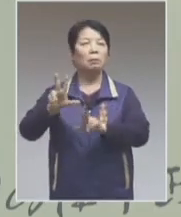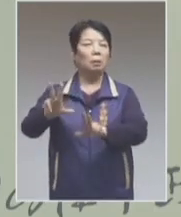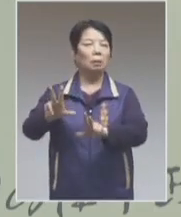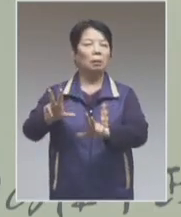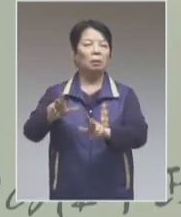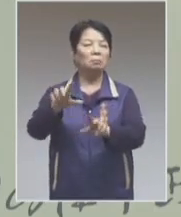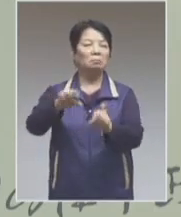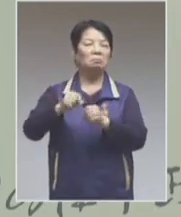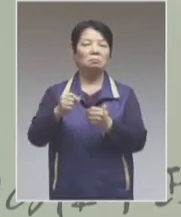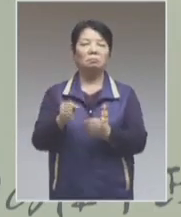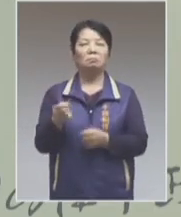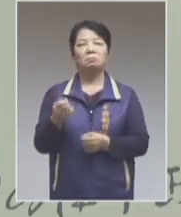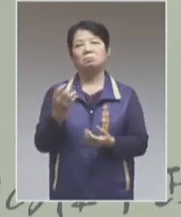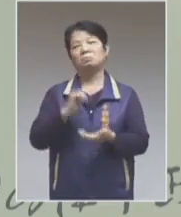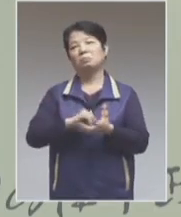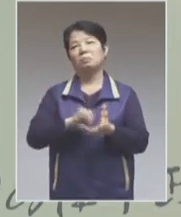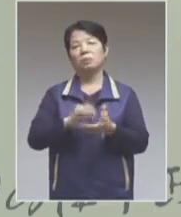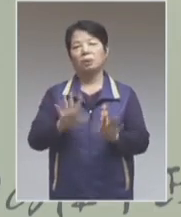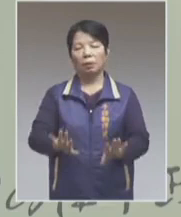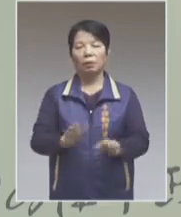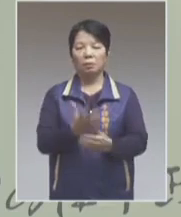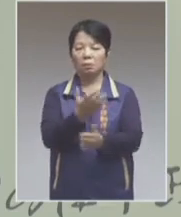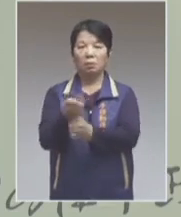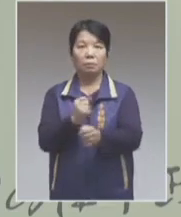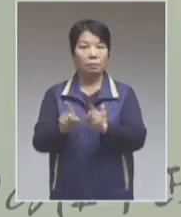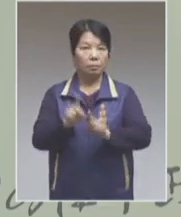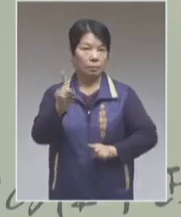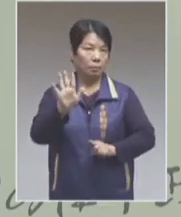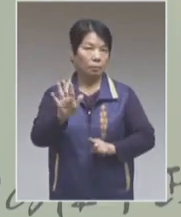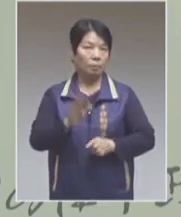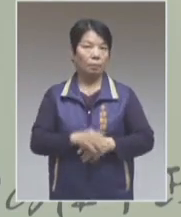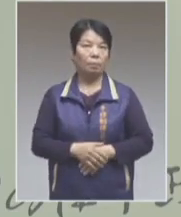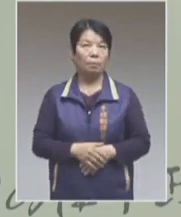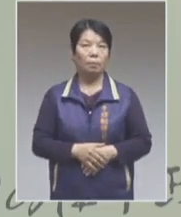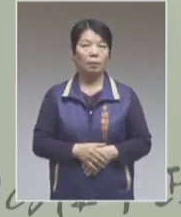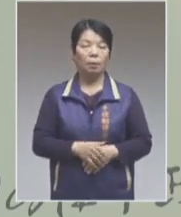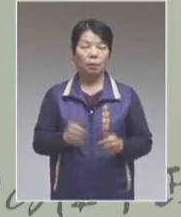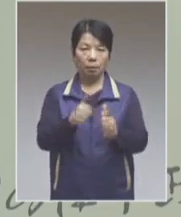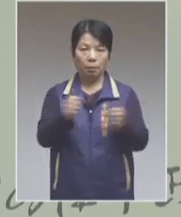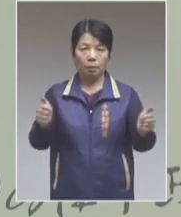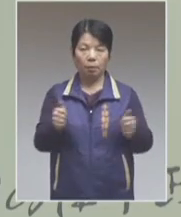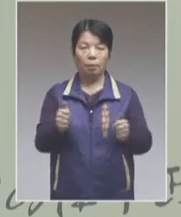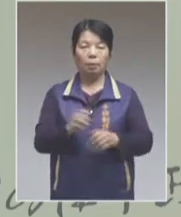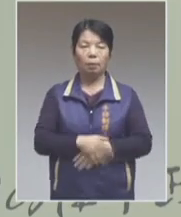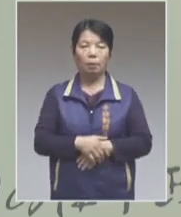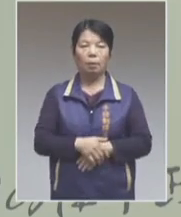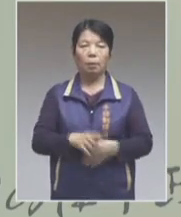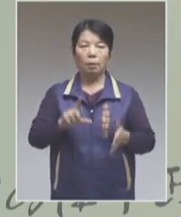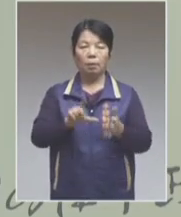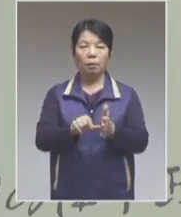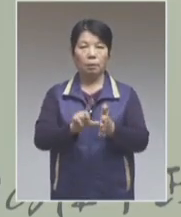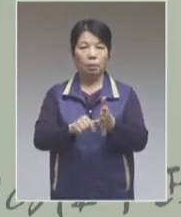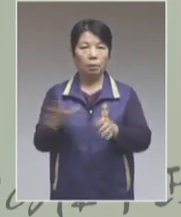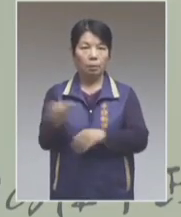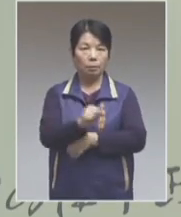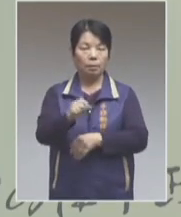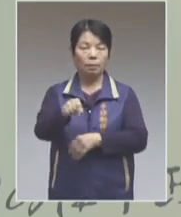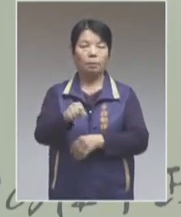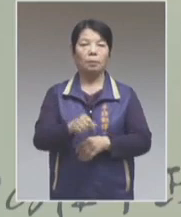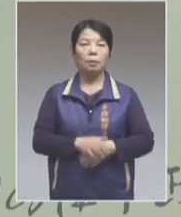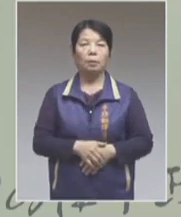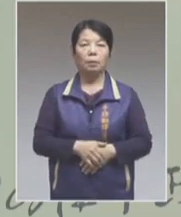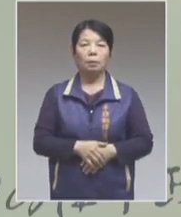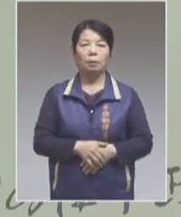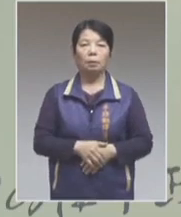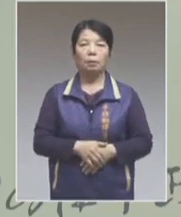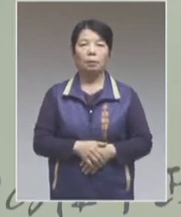掌握上，当然还是会有一点落差哦。但是我们真的也非常感谢他们在第一时间哦，在他们尽他们可